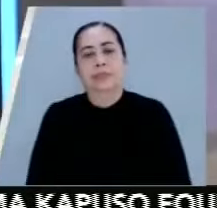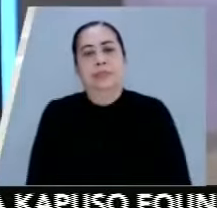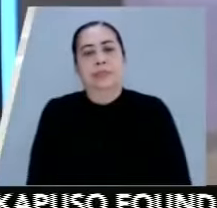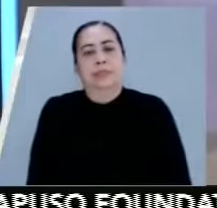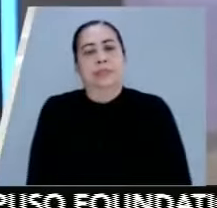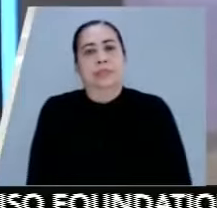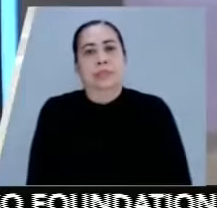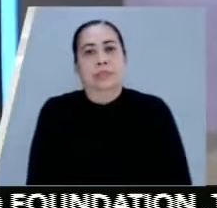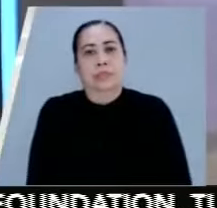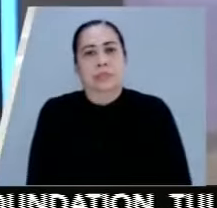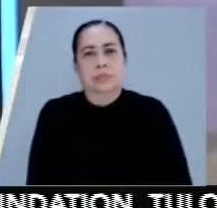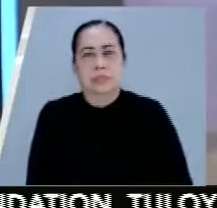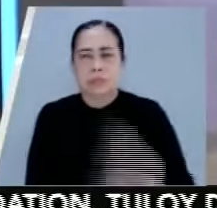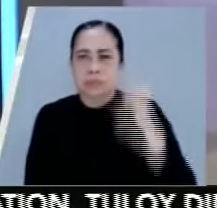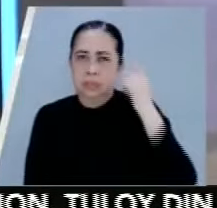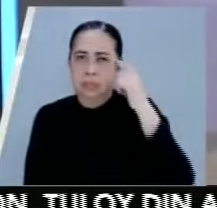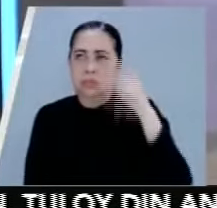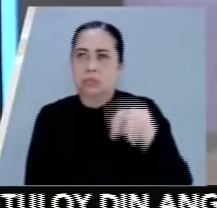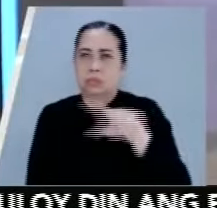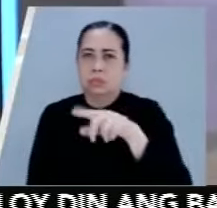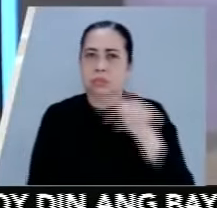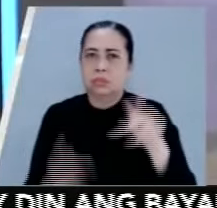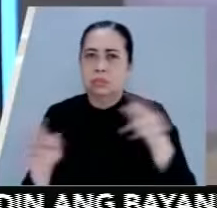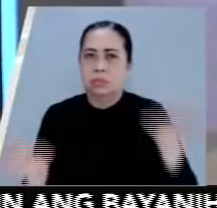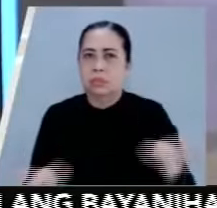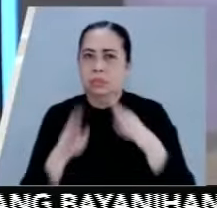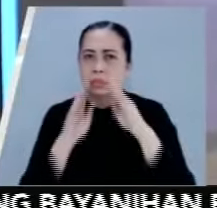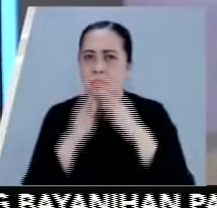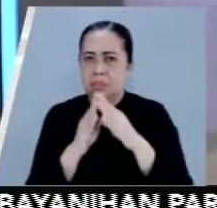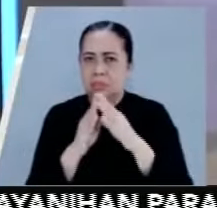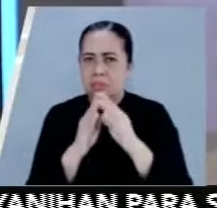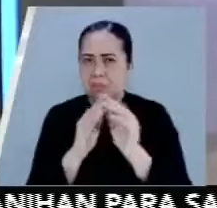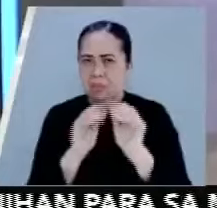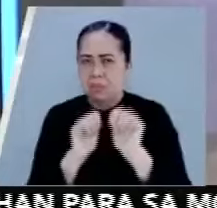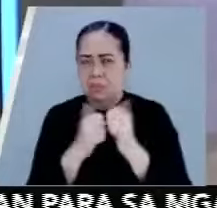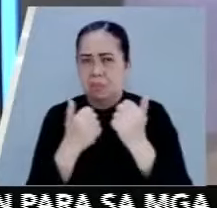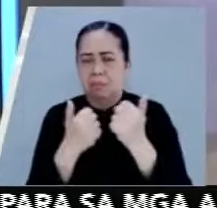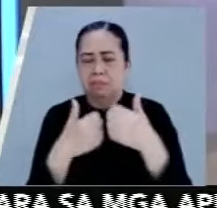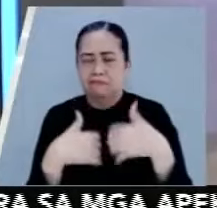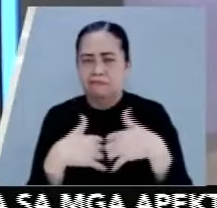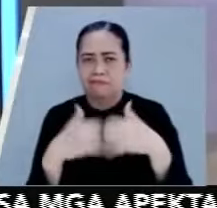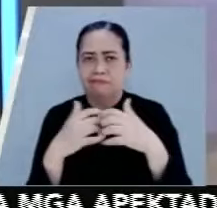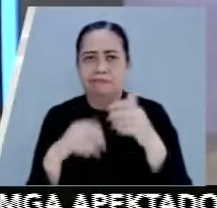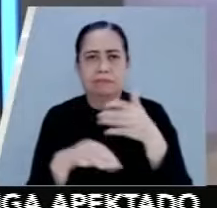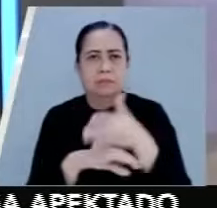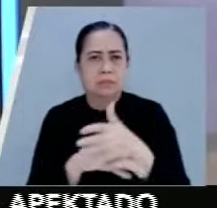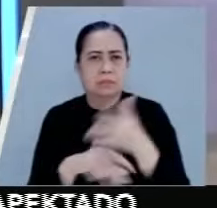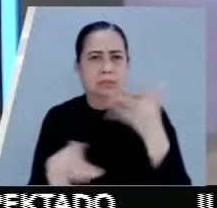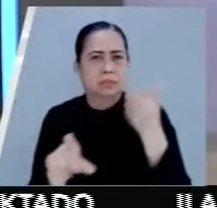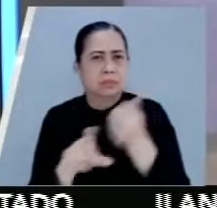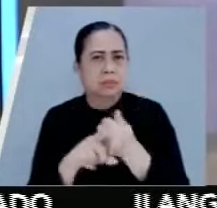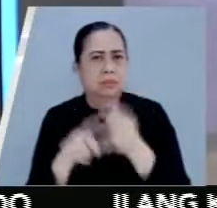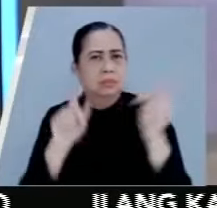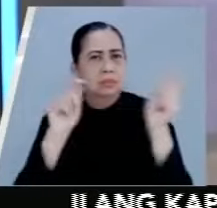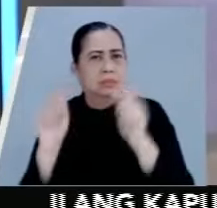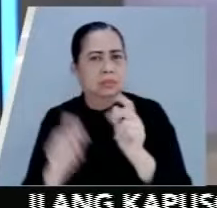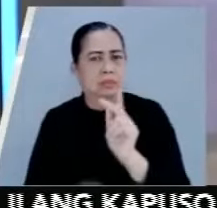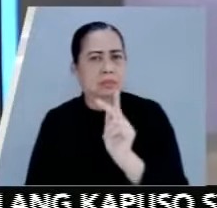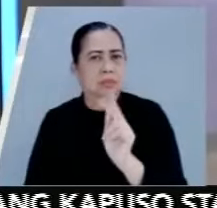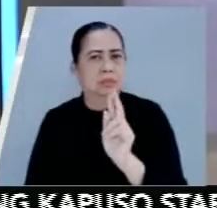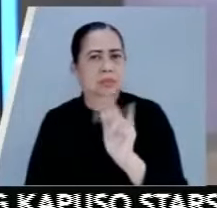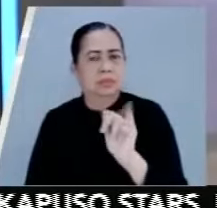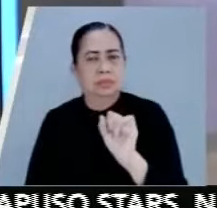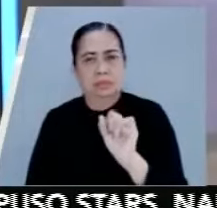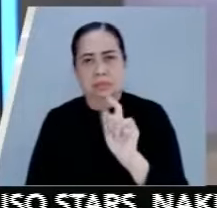palay si pandin para sa ilang taga-albay kung paano Ba bangon matapos manalasa ang bagyong Christine